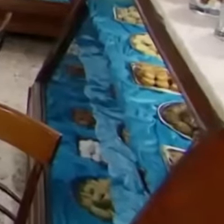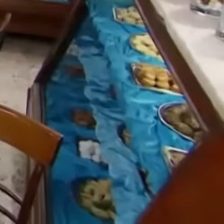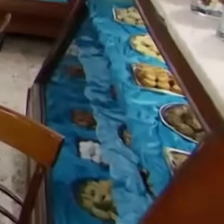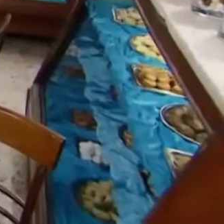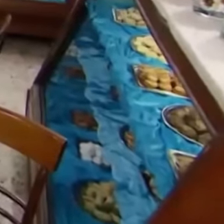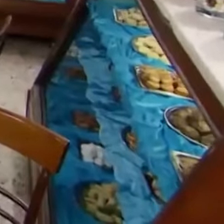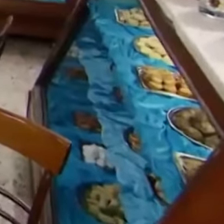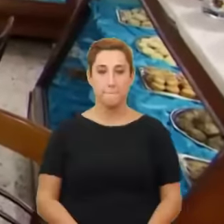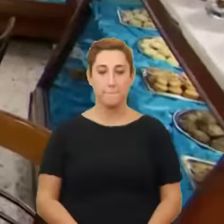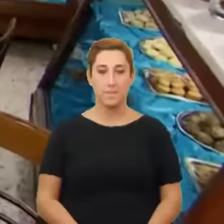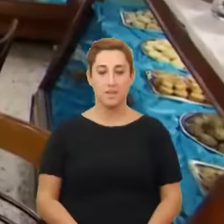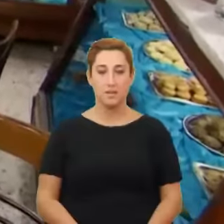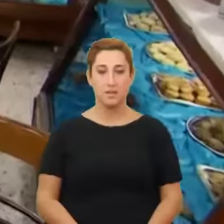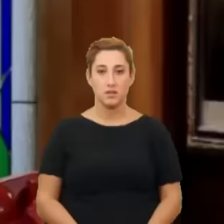doğruldu.